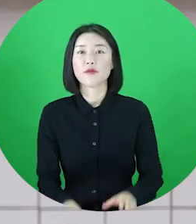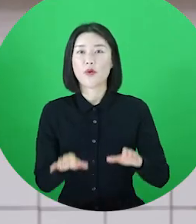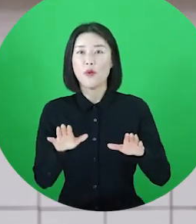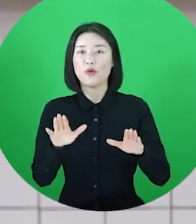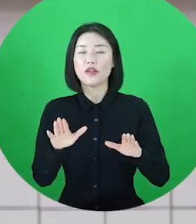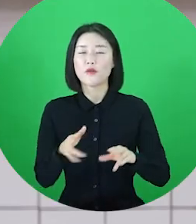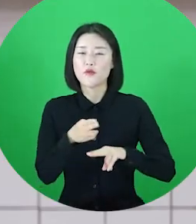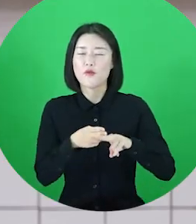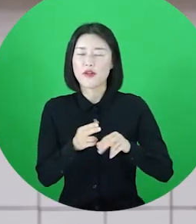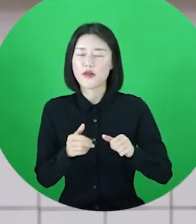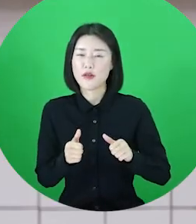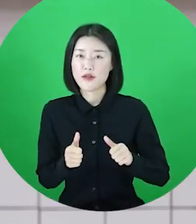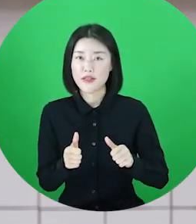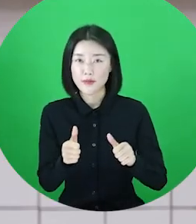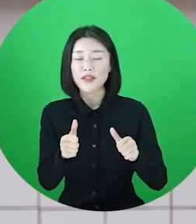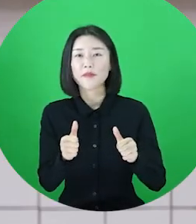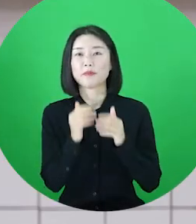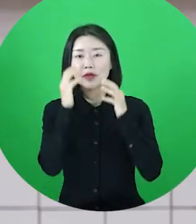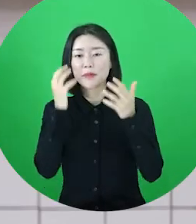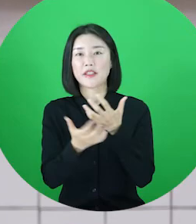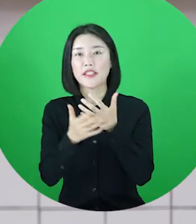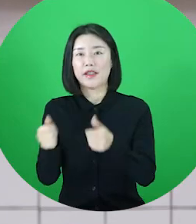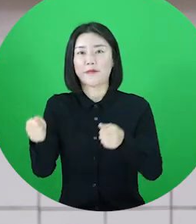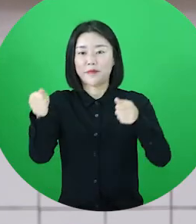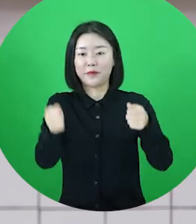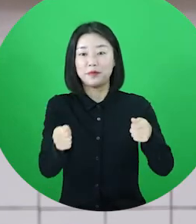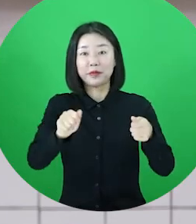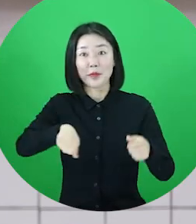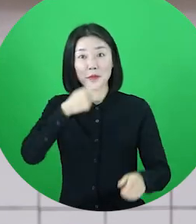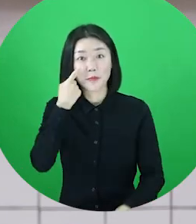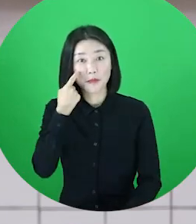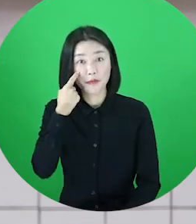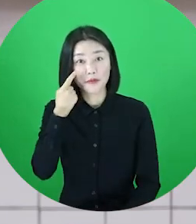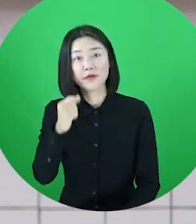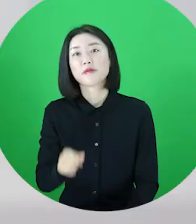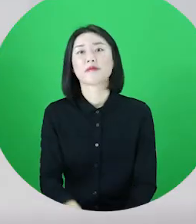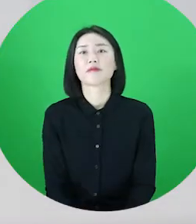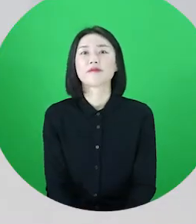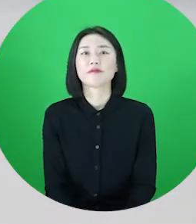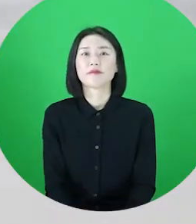네, 이제 오늘 열심히 만든 김치찌개 한번 먹어볼까요?